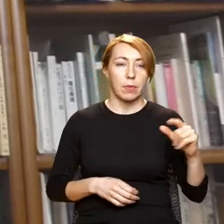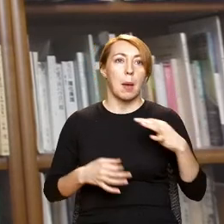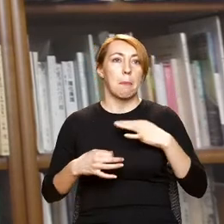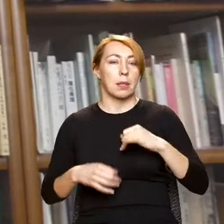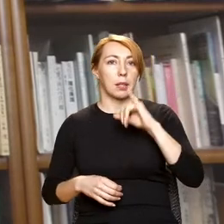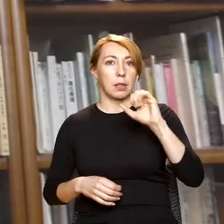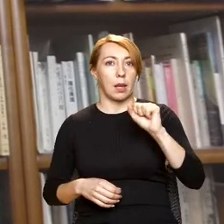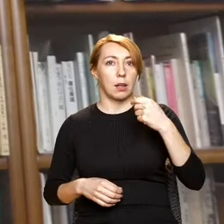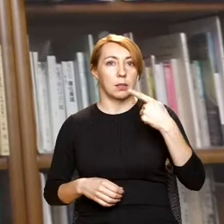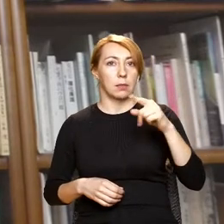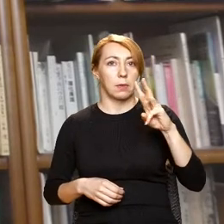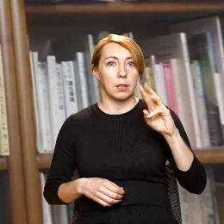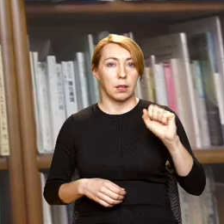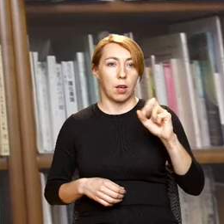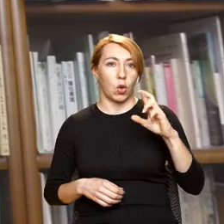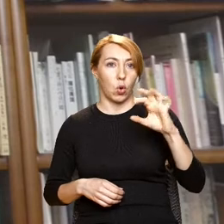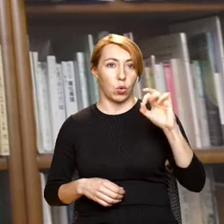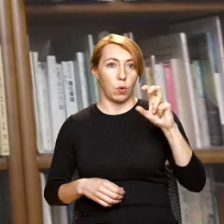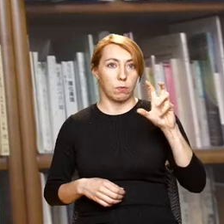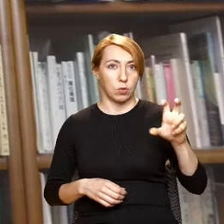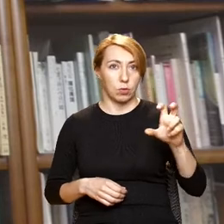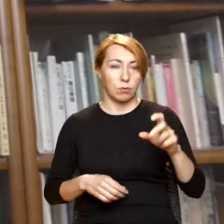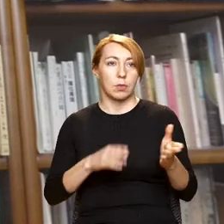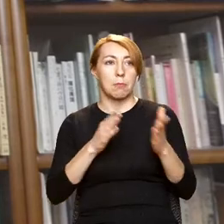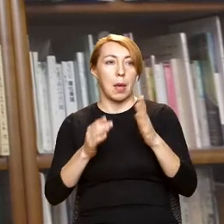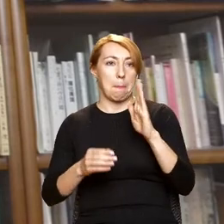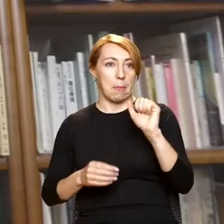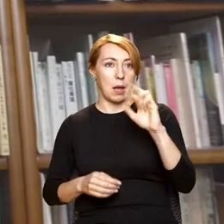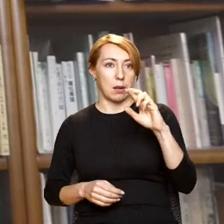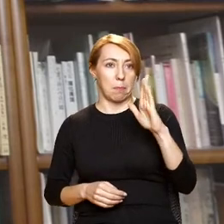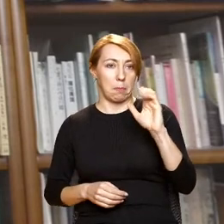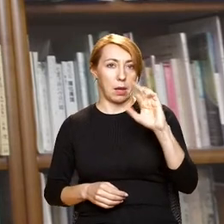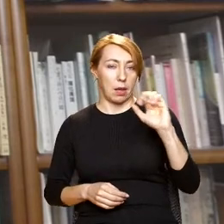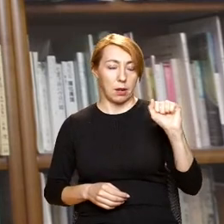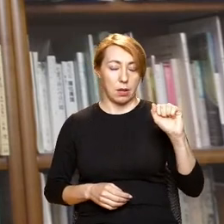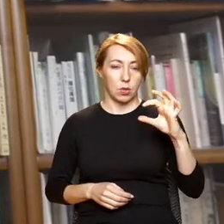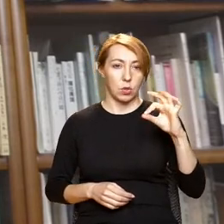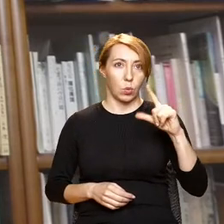Rodowicz-Czechowska, czy też pani Barbara Słomka.